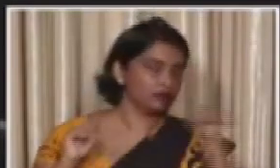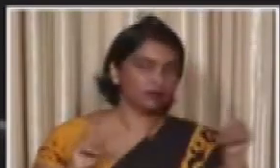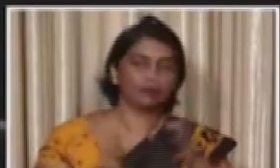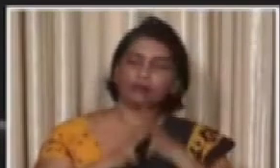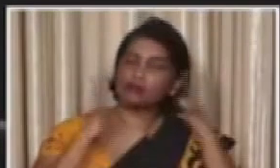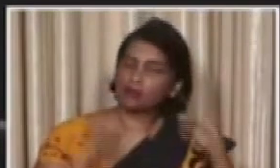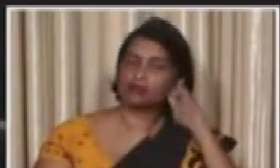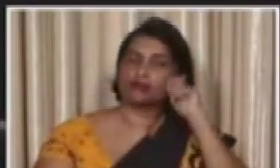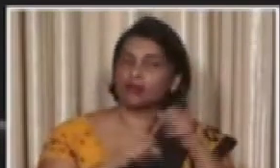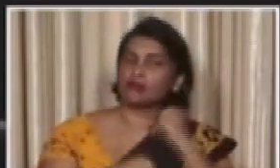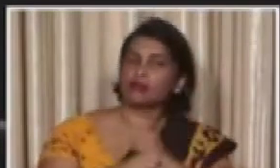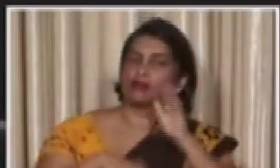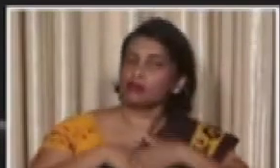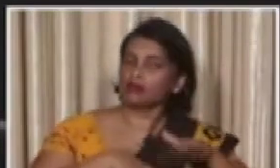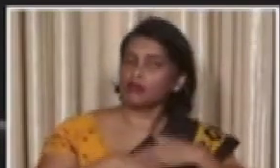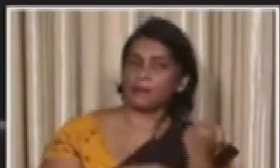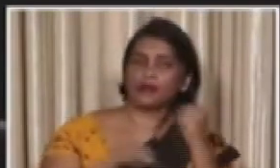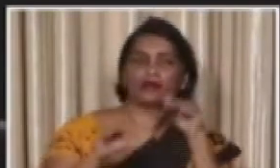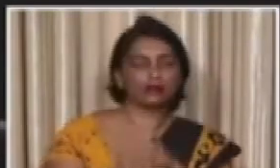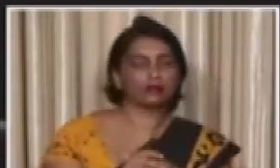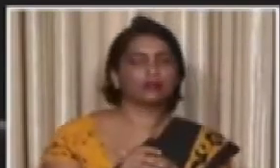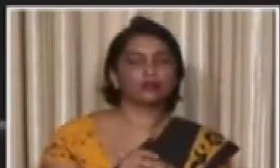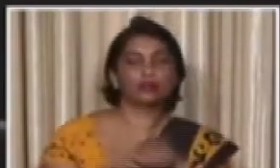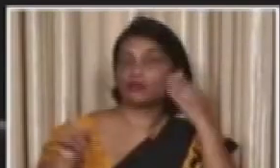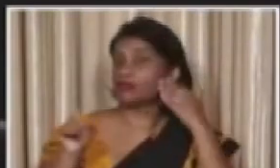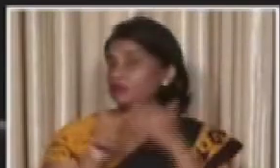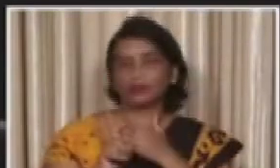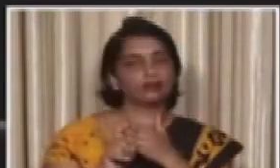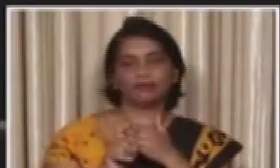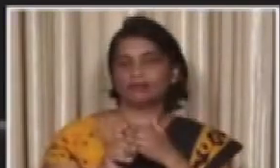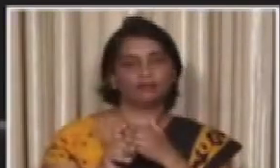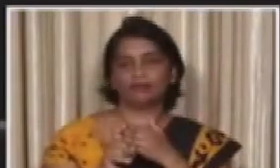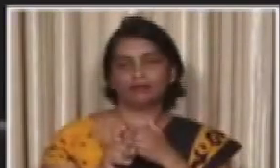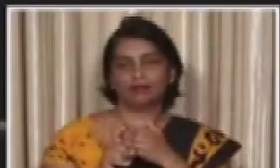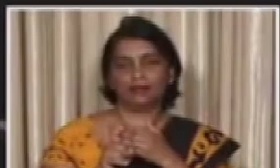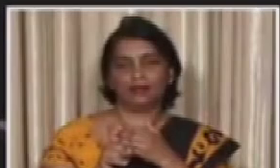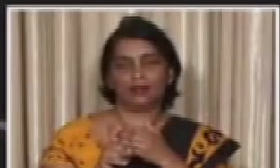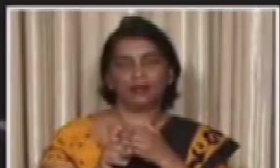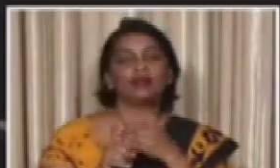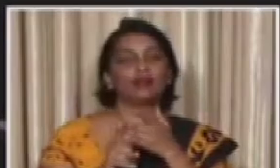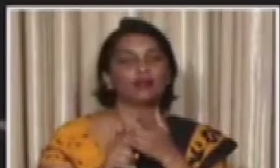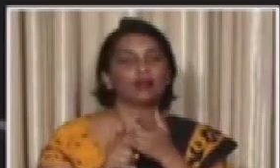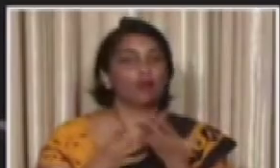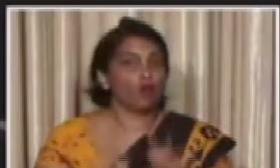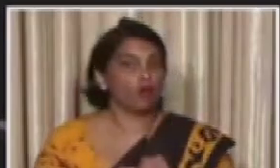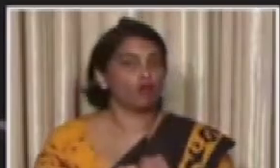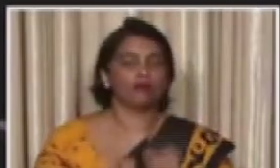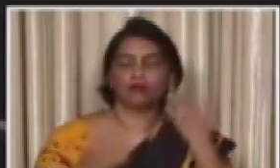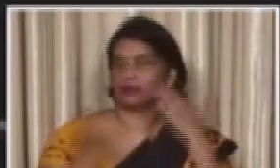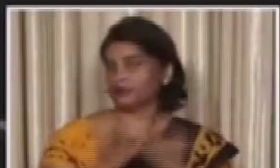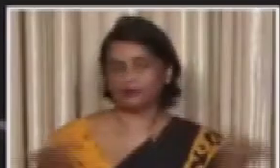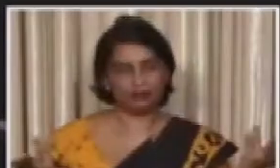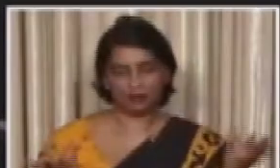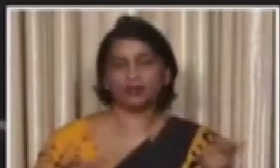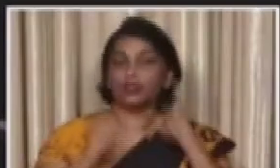අය ආණ්ඩු කරත් බලේ හිටියත් ඒ සම්බන්ධයෙන් කිසිම කෙනෙක් කිසිම උවමනාවක් දක්වලා තිබුණේ